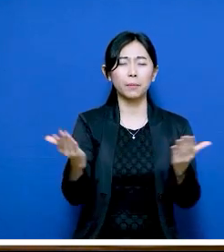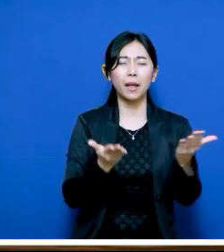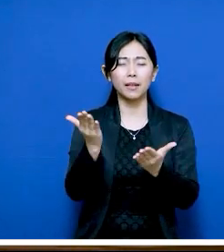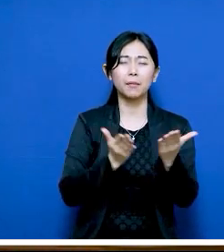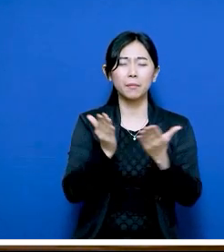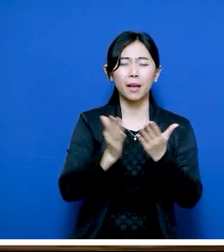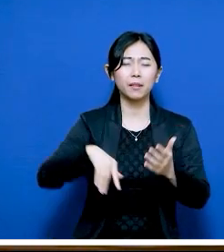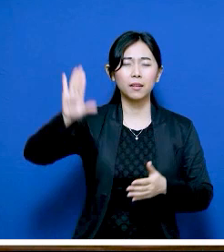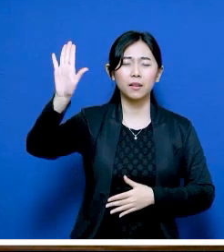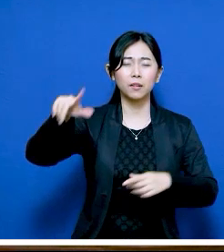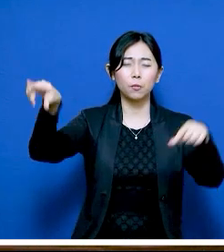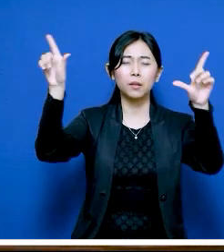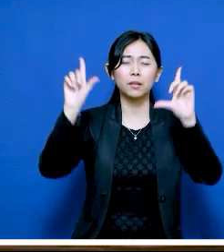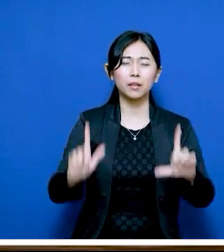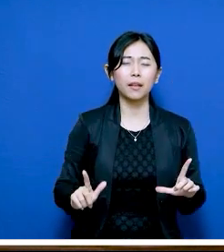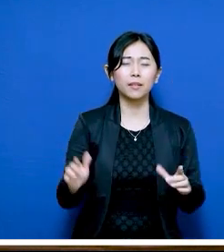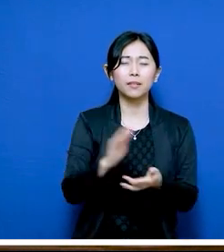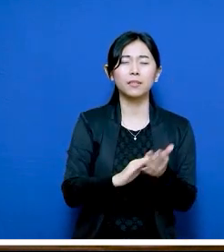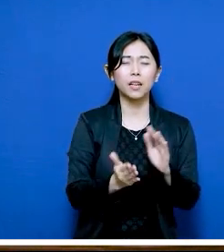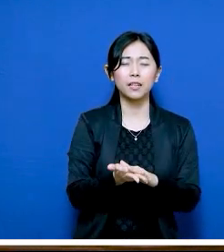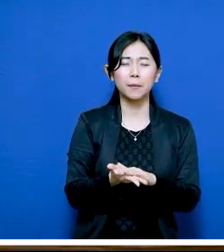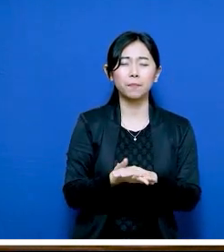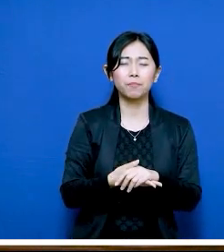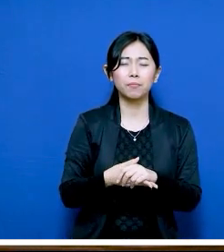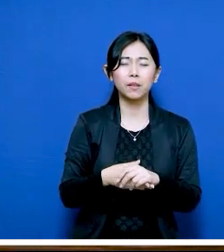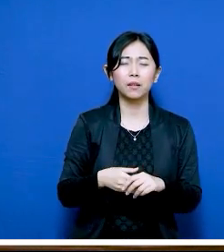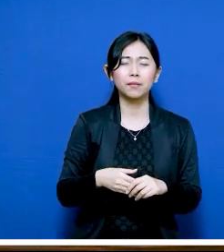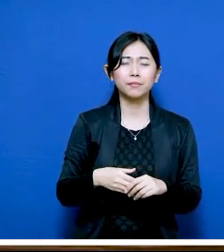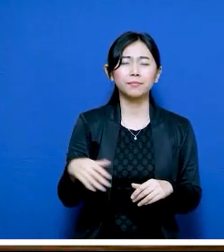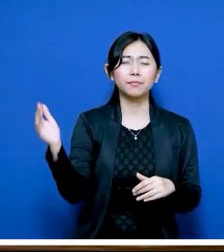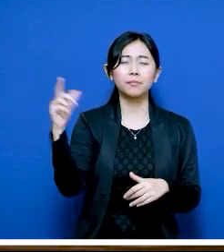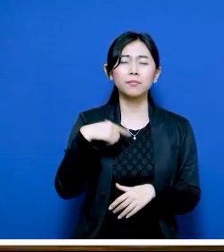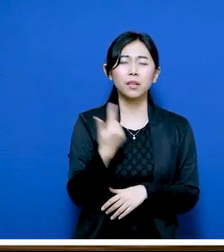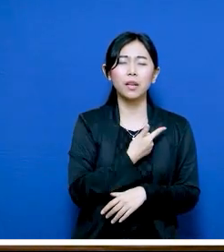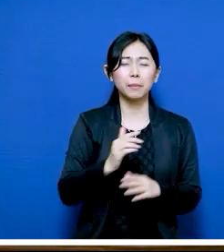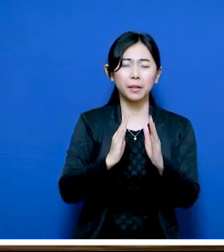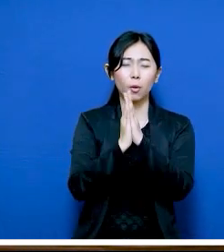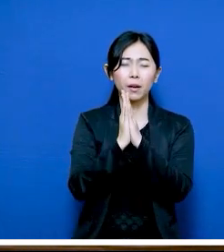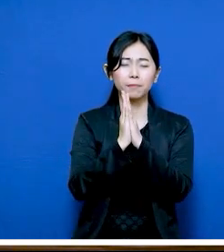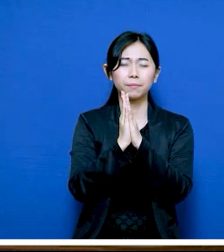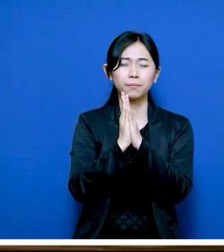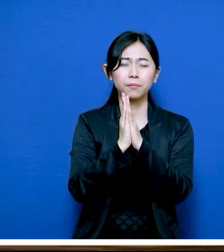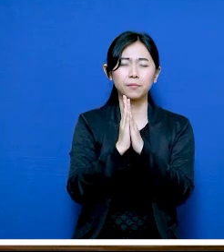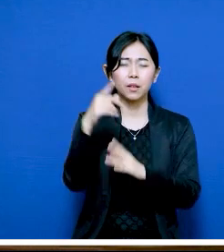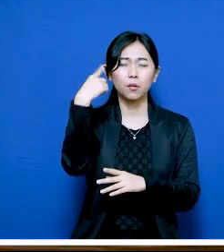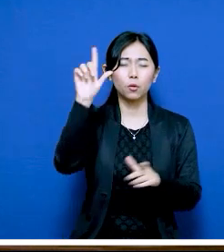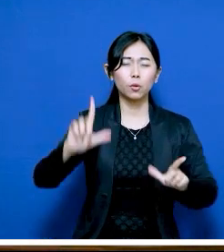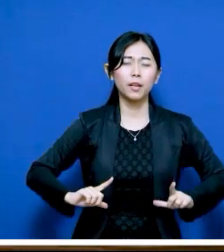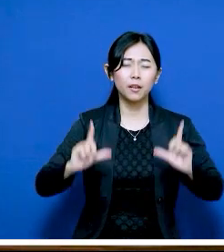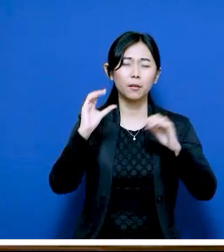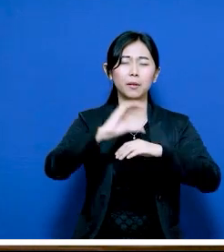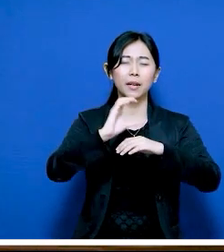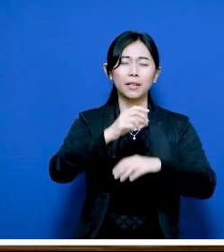pelayanan yang Engkau percayakan. Karena itu, secara khusus kami bersama berdoa untuk kehidupan bergereja